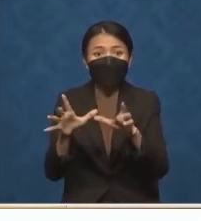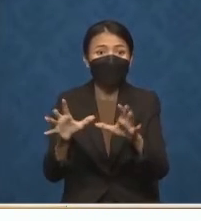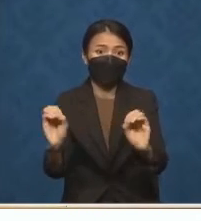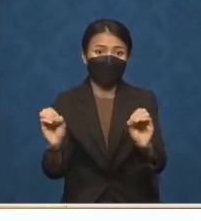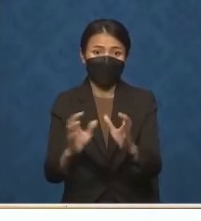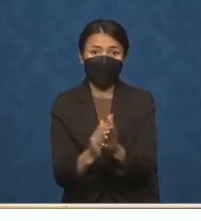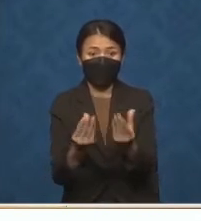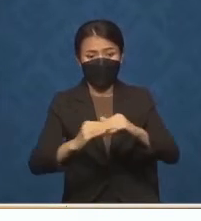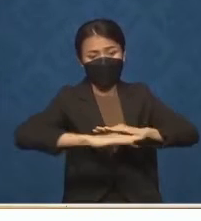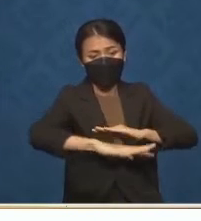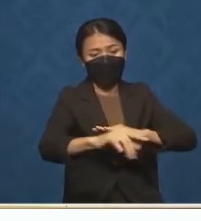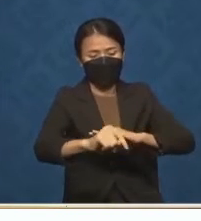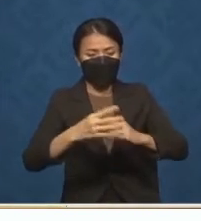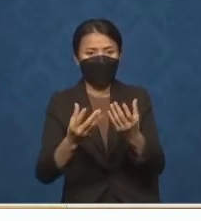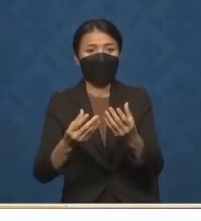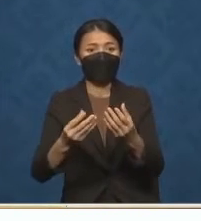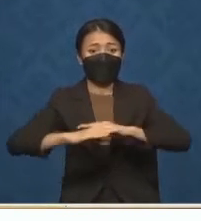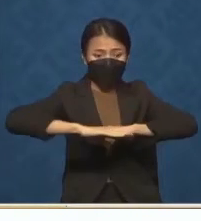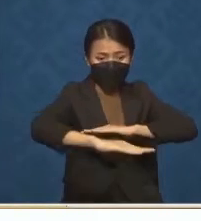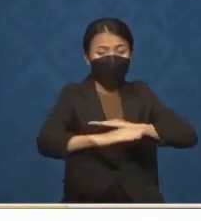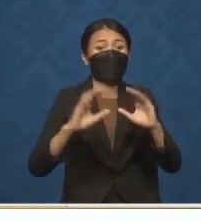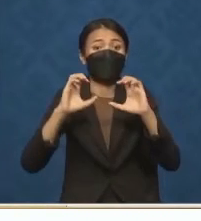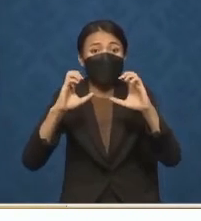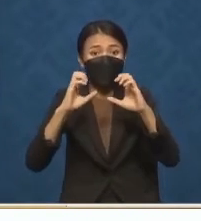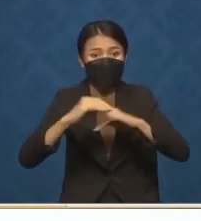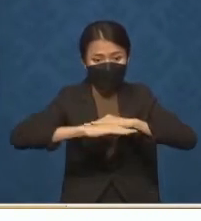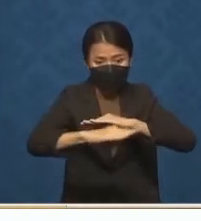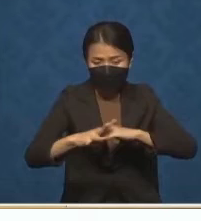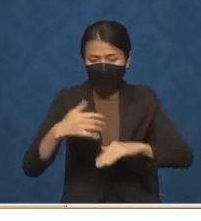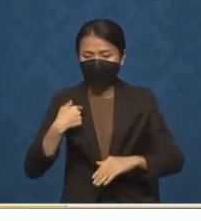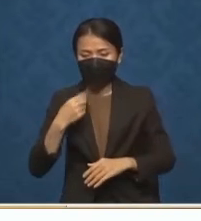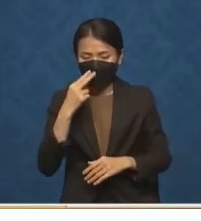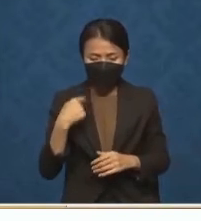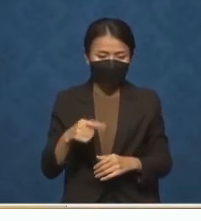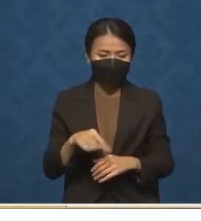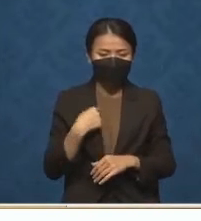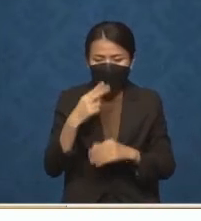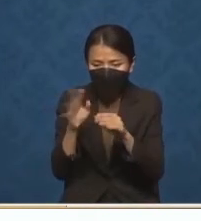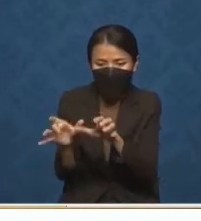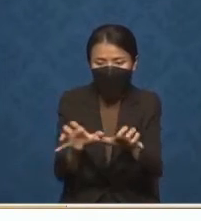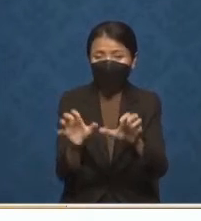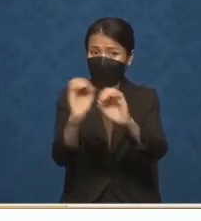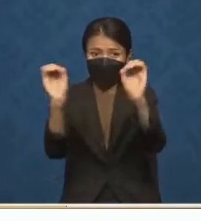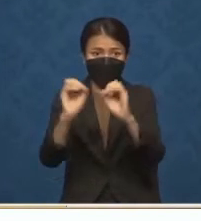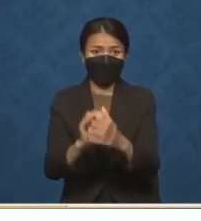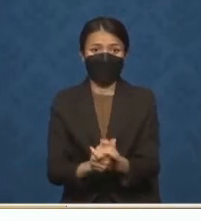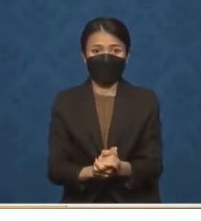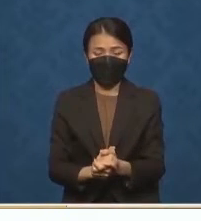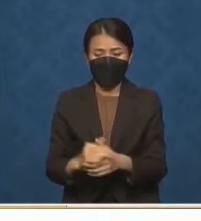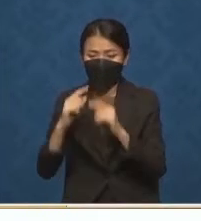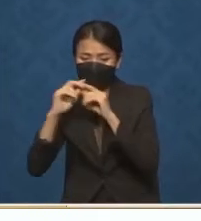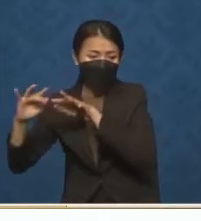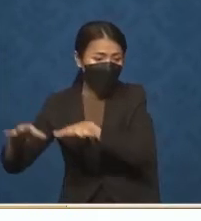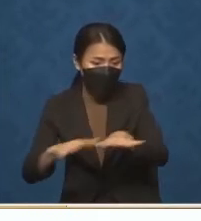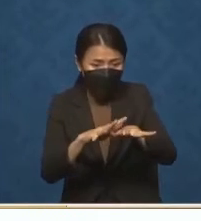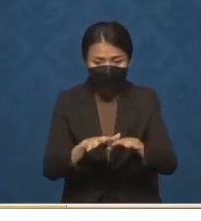ปูลมถไม่มทางจะเดินไปเหยีบตรงหจะทตช่งน้ำลงแล้วมหอยตวเลๆข้มา เขดการพวก